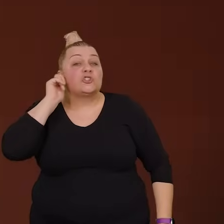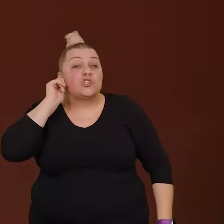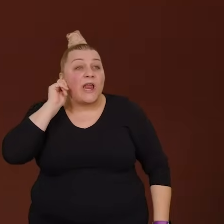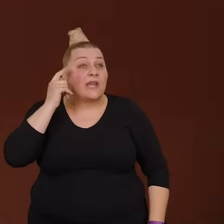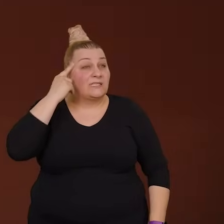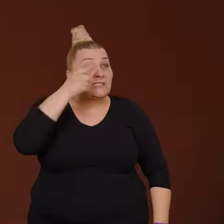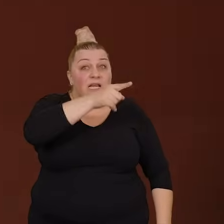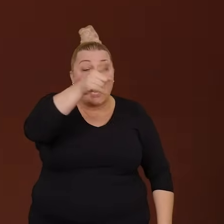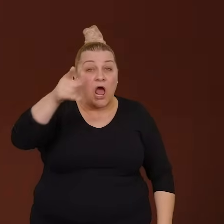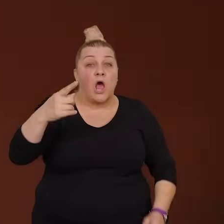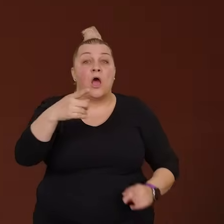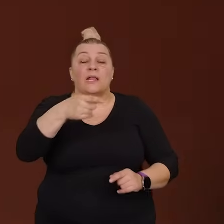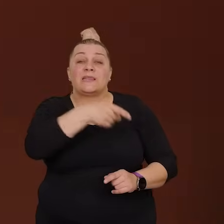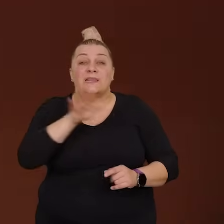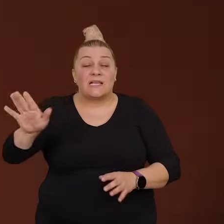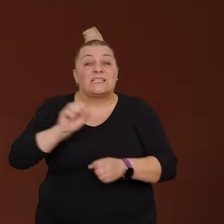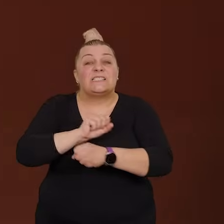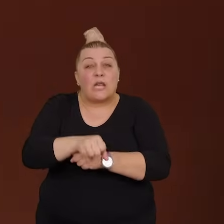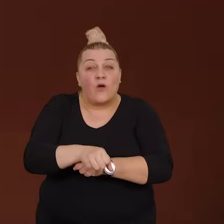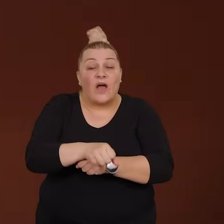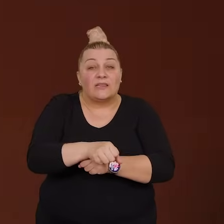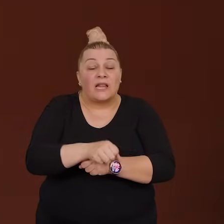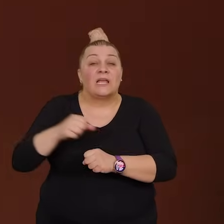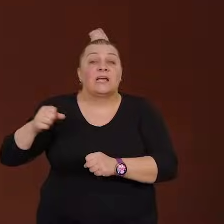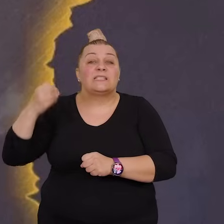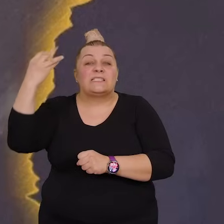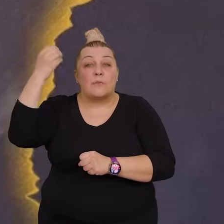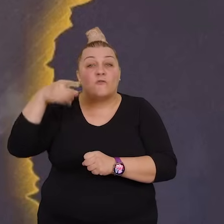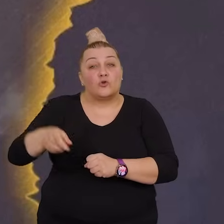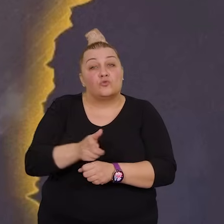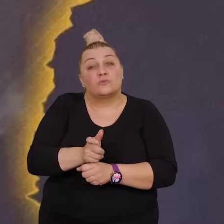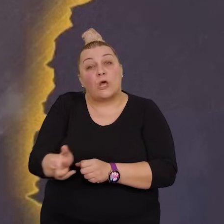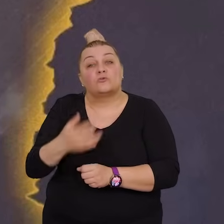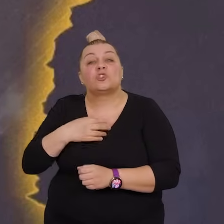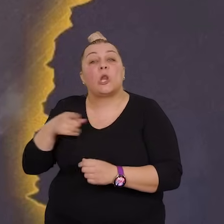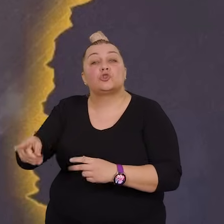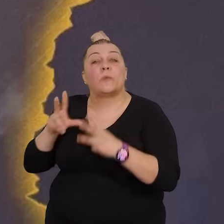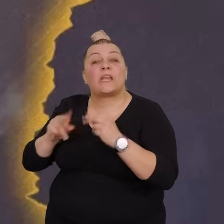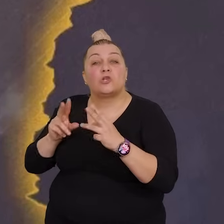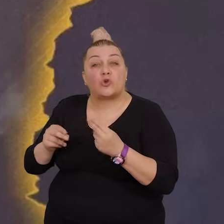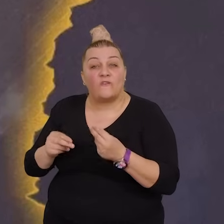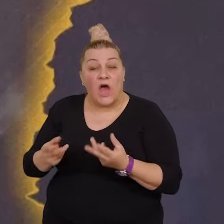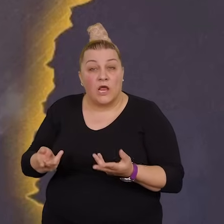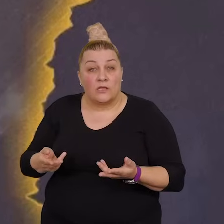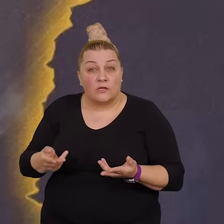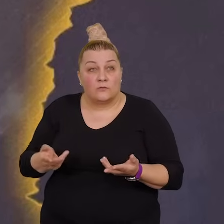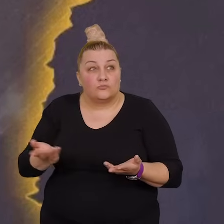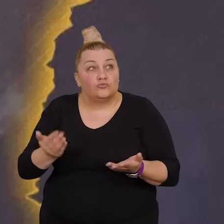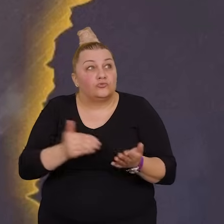je zaustavljena od svoga silovatelja na semaforu u Vukovaru koji hoće s njom razgovarati. I ona kaže, šta bi ja s njim razgovarala, o